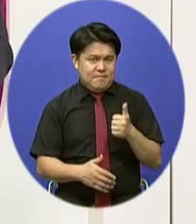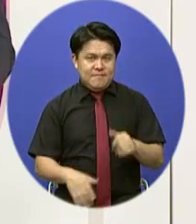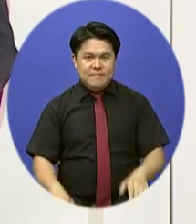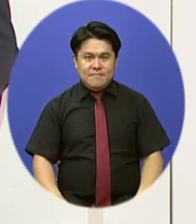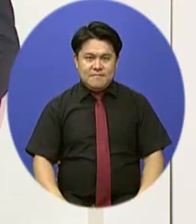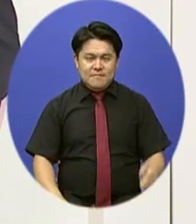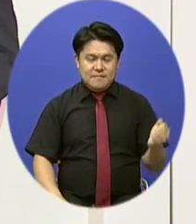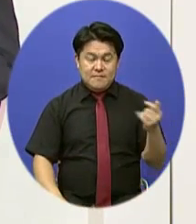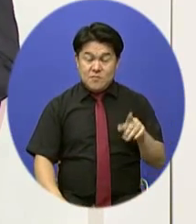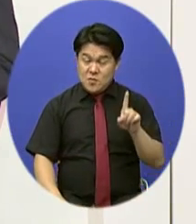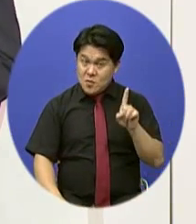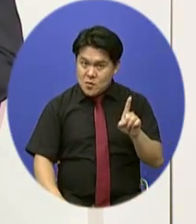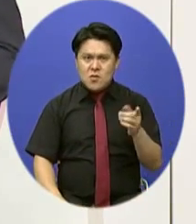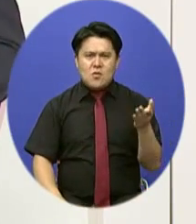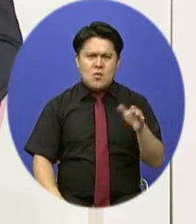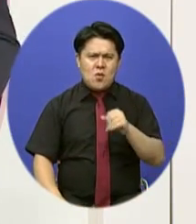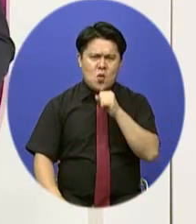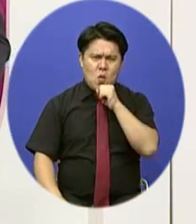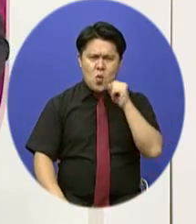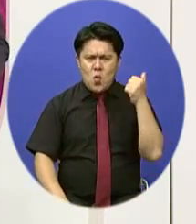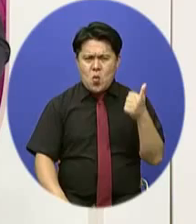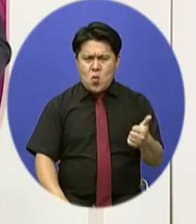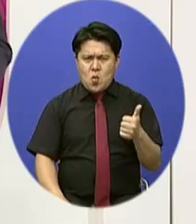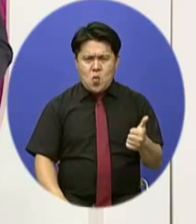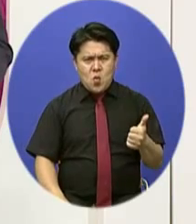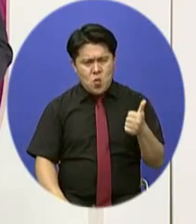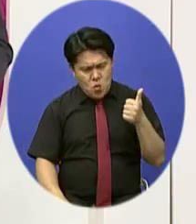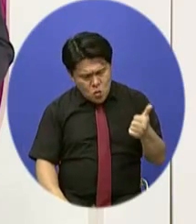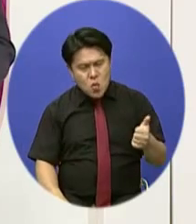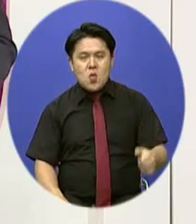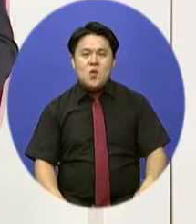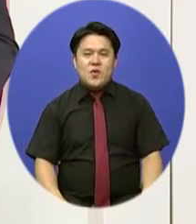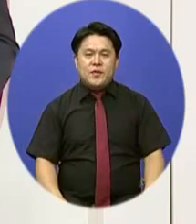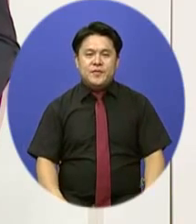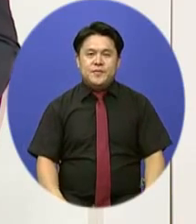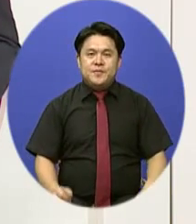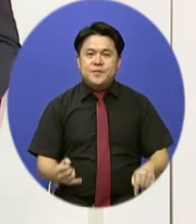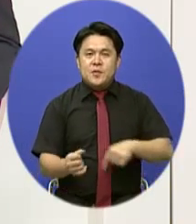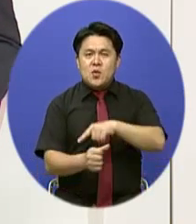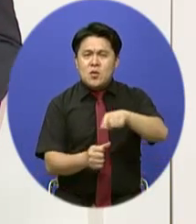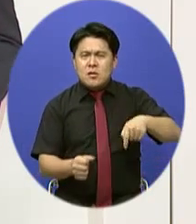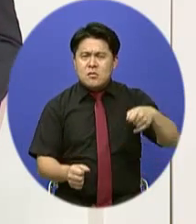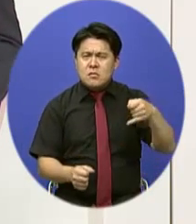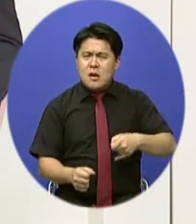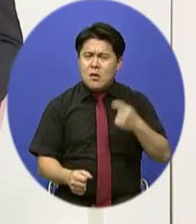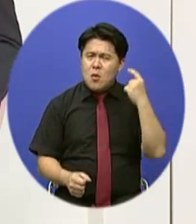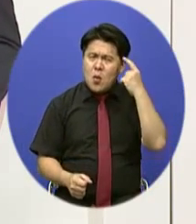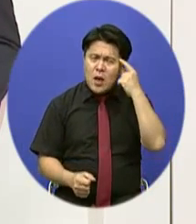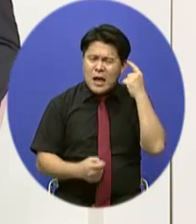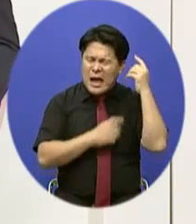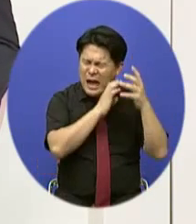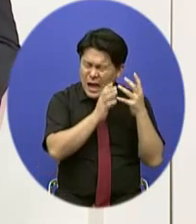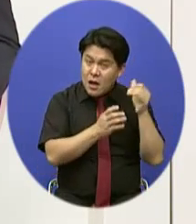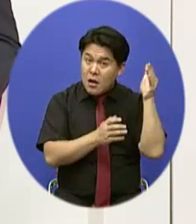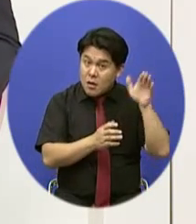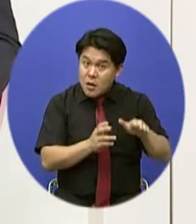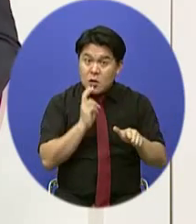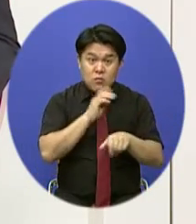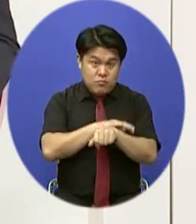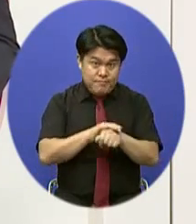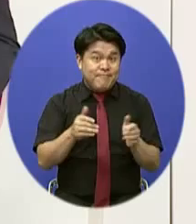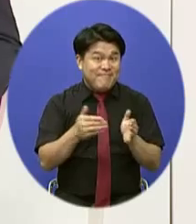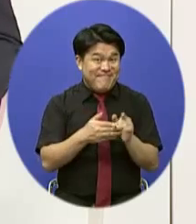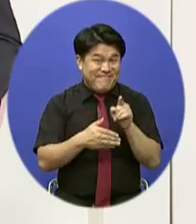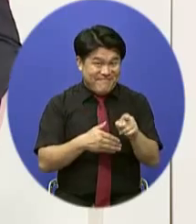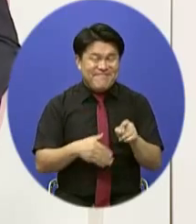첫 번째 손님부터. 좋은 뭐 결과가 보여요. 네, 열악한 상황인데 시끄러웠을 텐데도 노래를 차분히 네. 잘